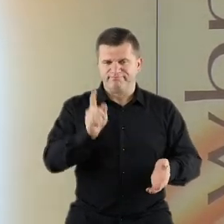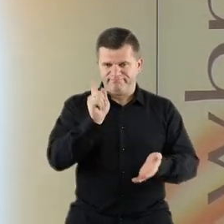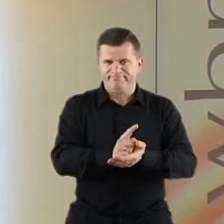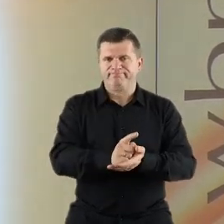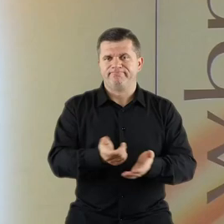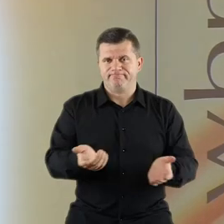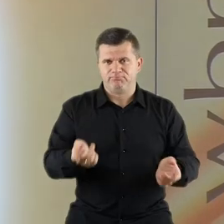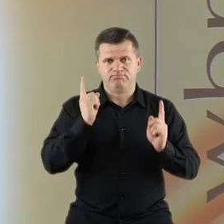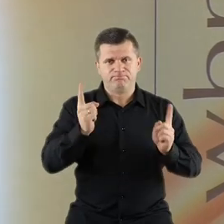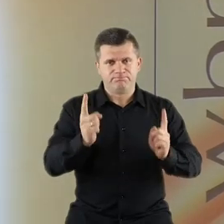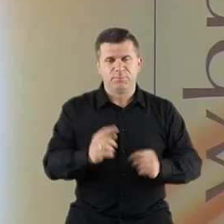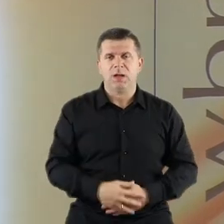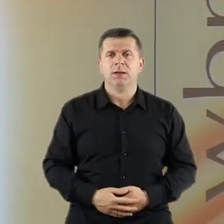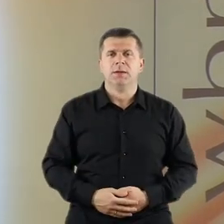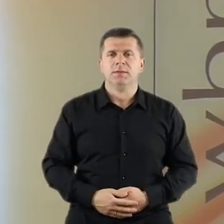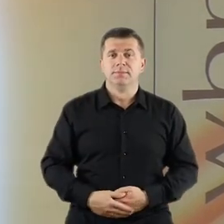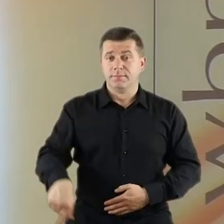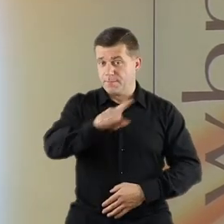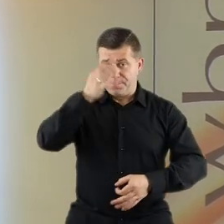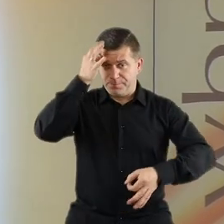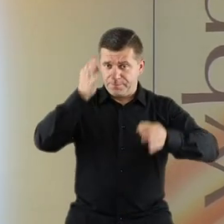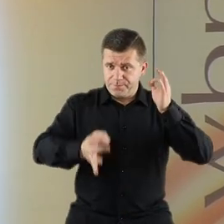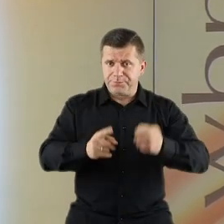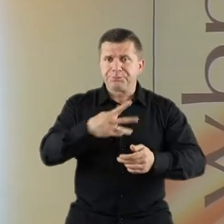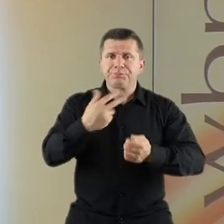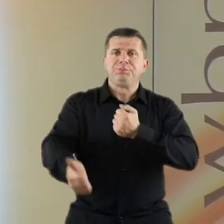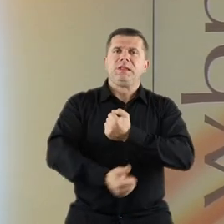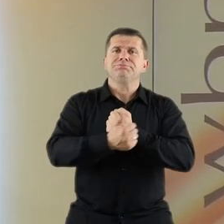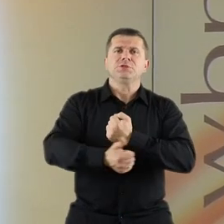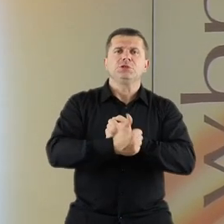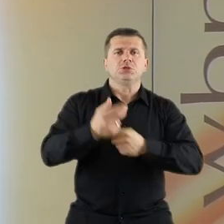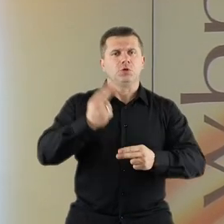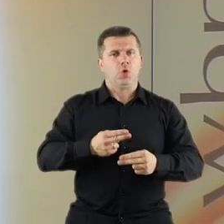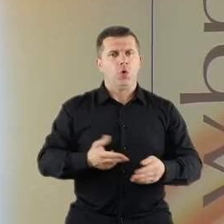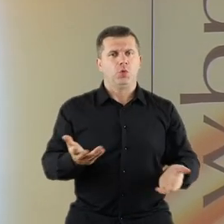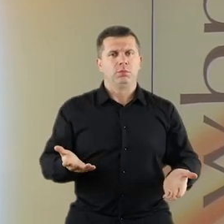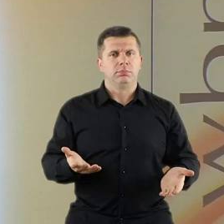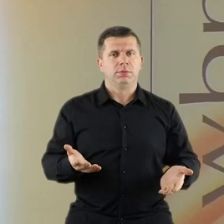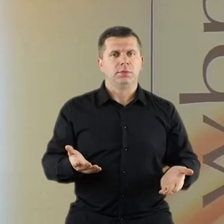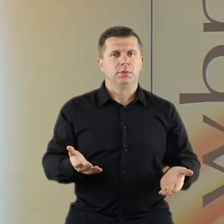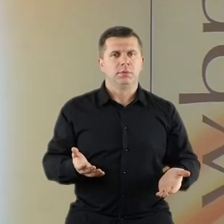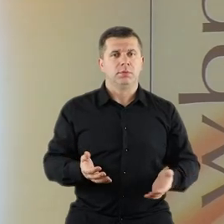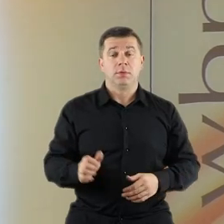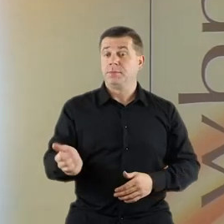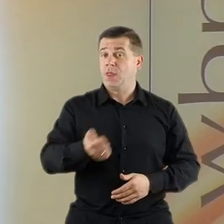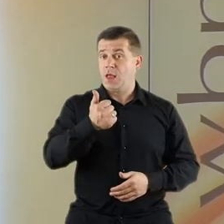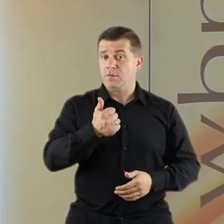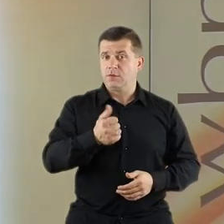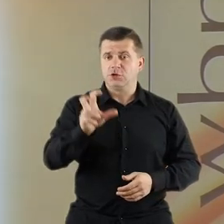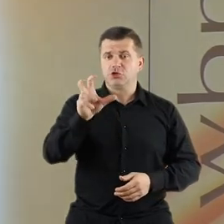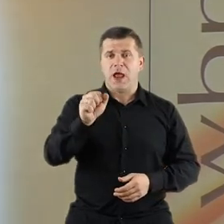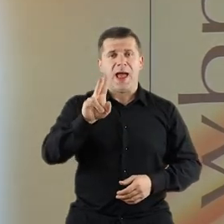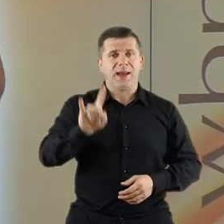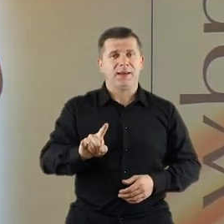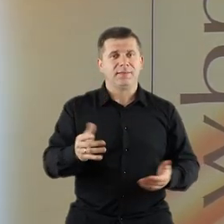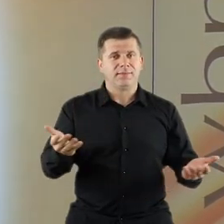sprawdzić A więc zastanówmy się nad przyczynami chorób w kulturze ludowej Po pierwsze z